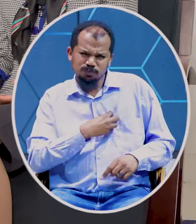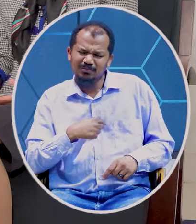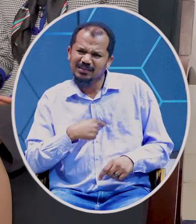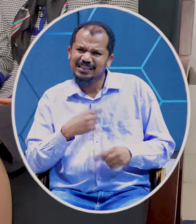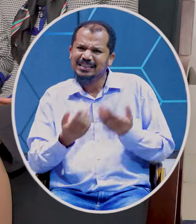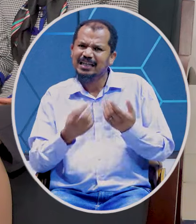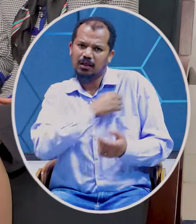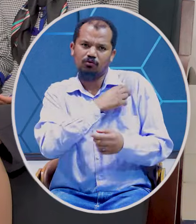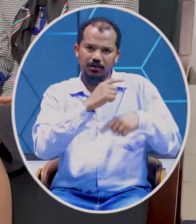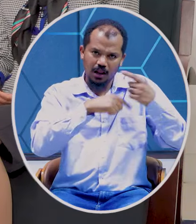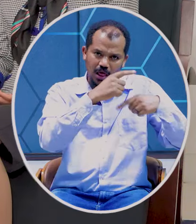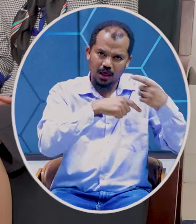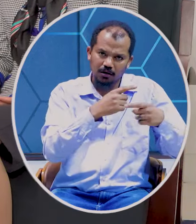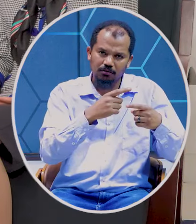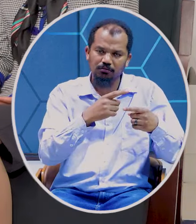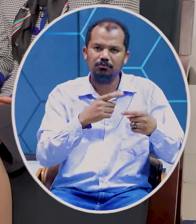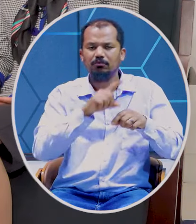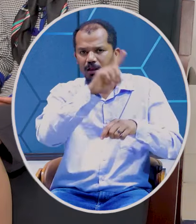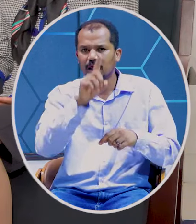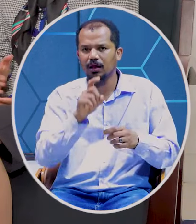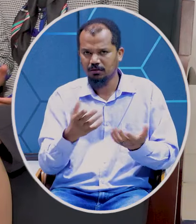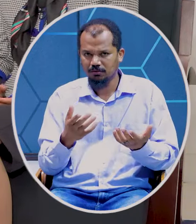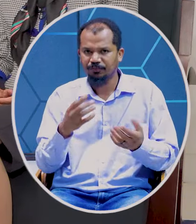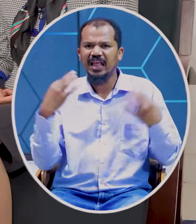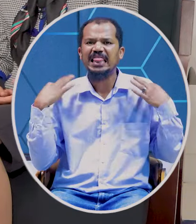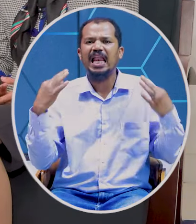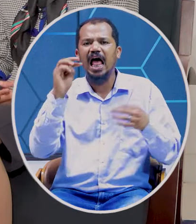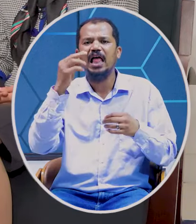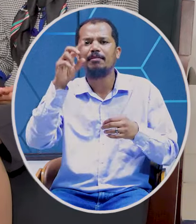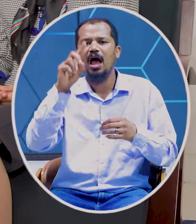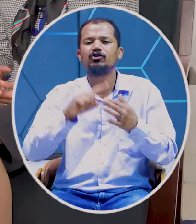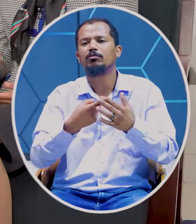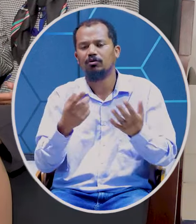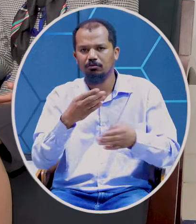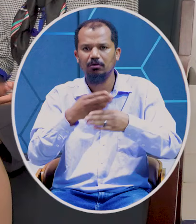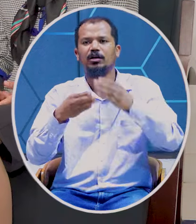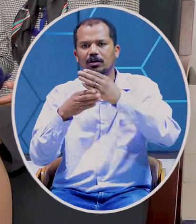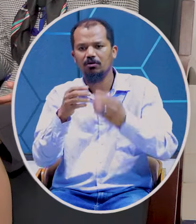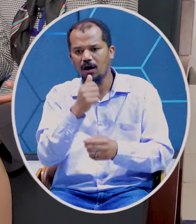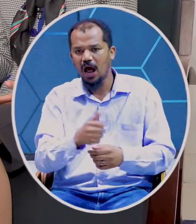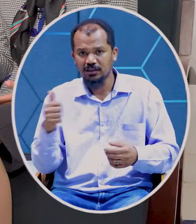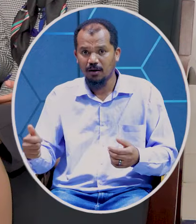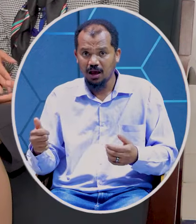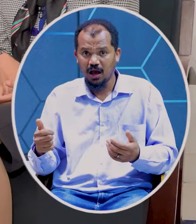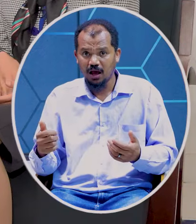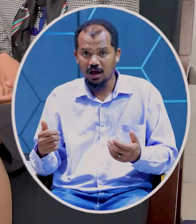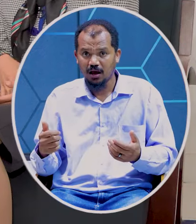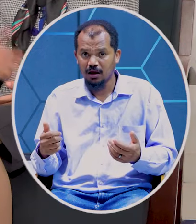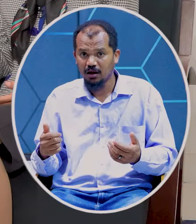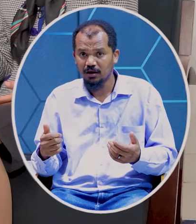የሚያሳስባቸው ከሆነ የጤና ተቋም ቢሄዱ ይስተናገዳሉ፣ ከጤና ጣቢያ ጀምሮ ማለት ነው። እንደ የደረጃው አዲስ አበባ ደግሞ